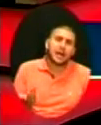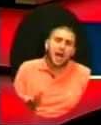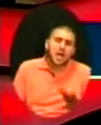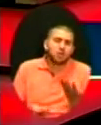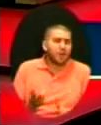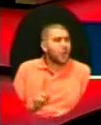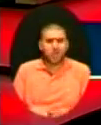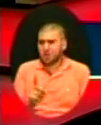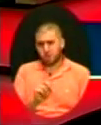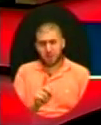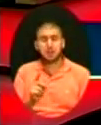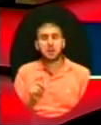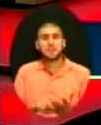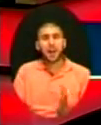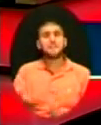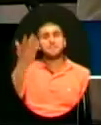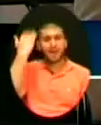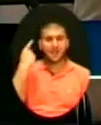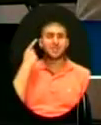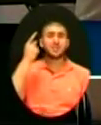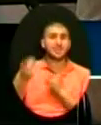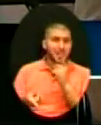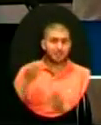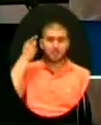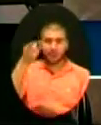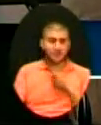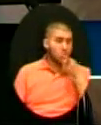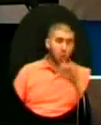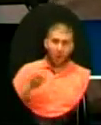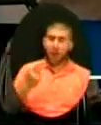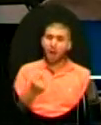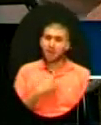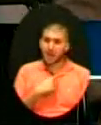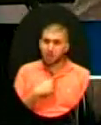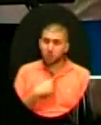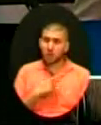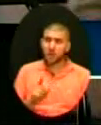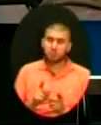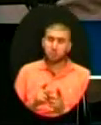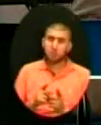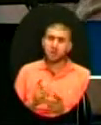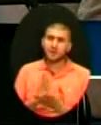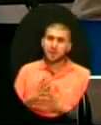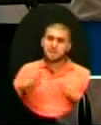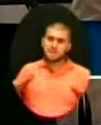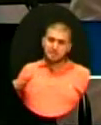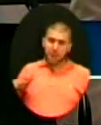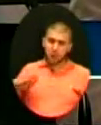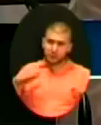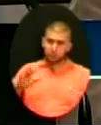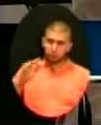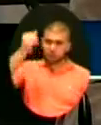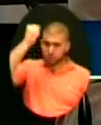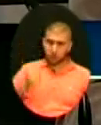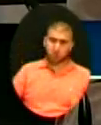השוואה לא נכונה. כי בעבר, כשהטילים האלה נפלו, אנחנו הזנקנו מטוסים כדי לפגוע